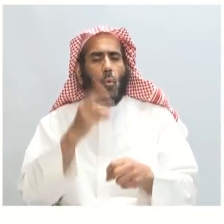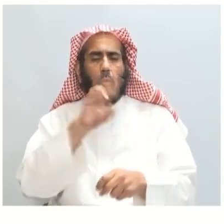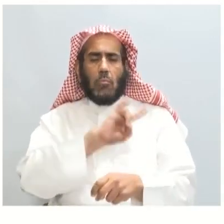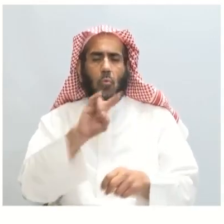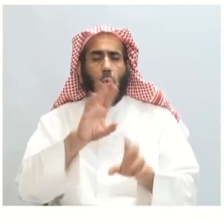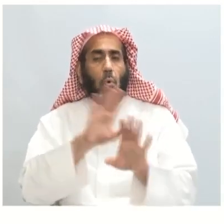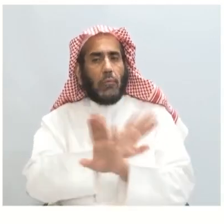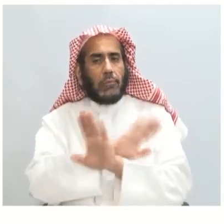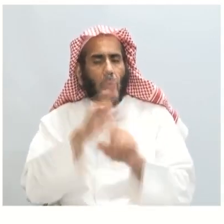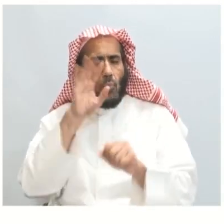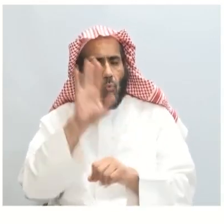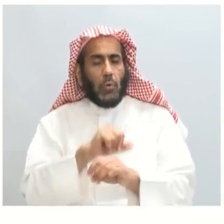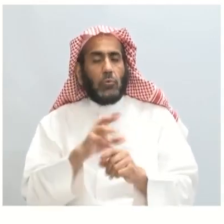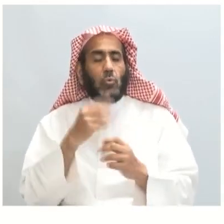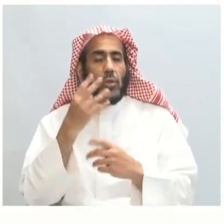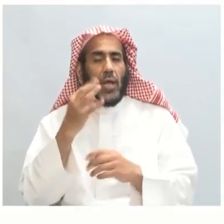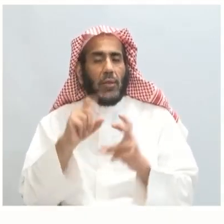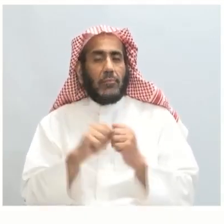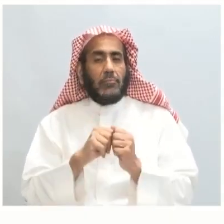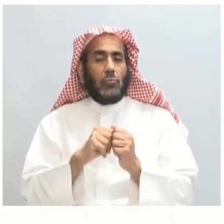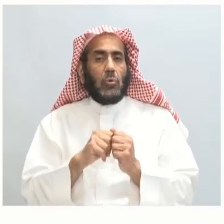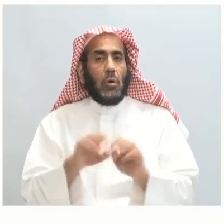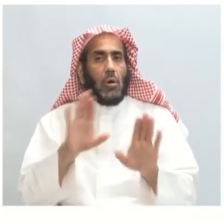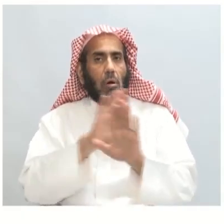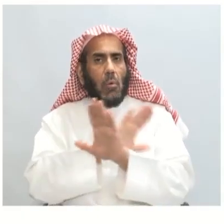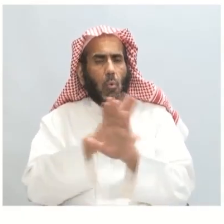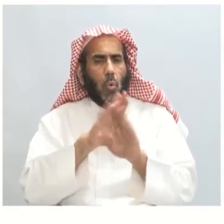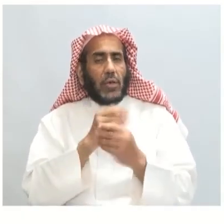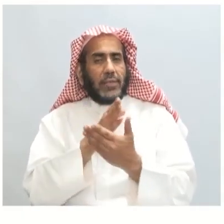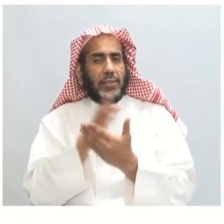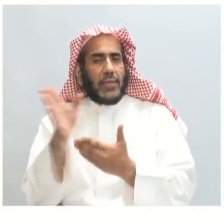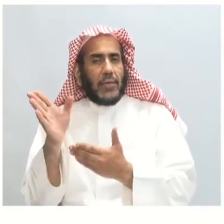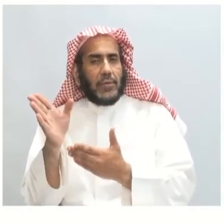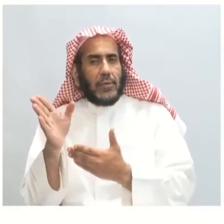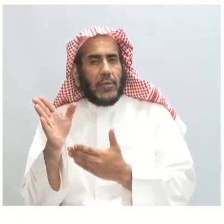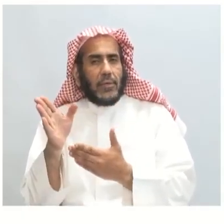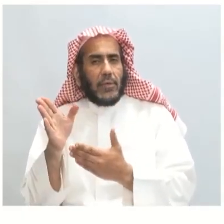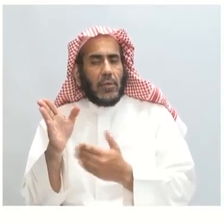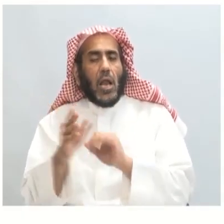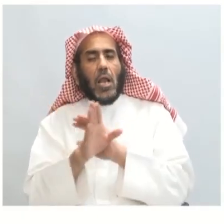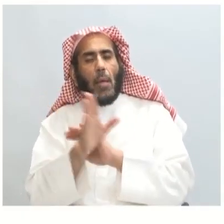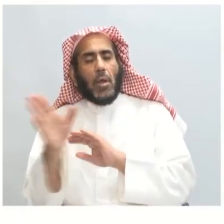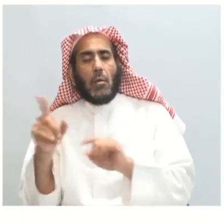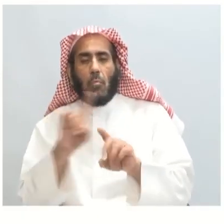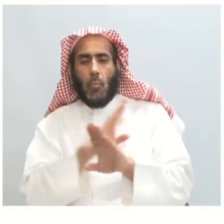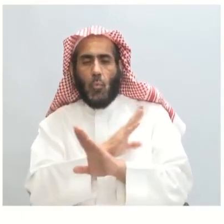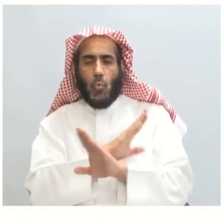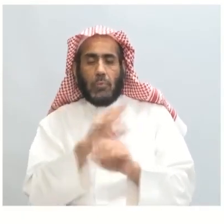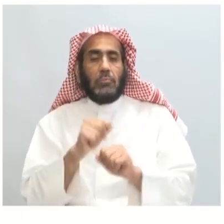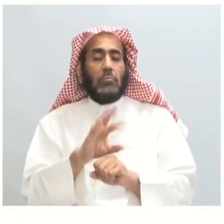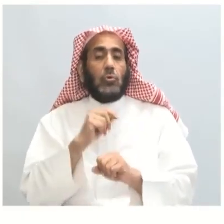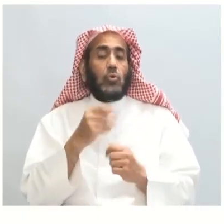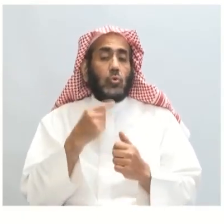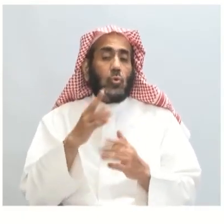الثالثه احسنتم ممنوع الاتجاه الى ماذا لليمين ايضا لدينا صور